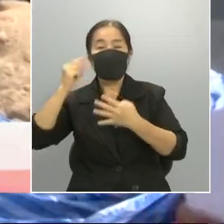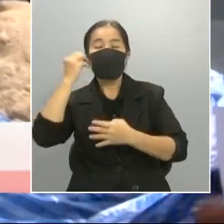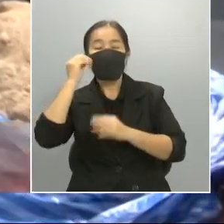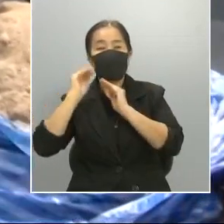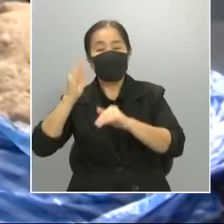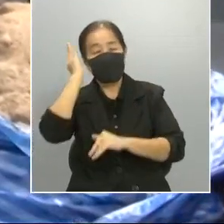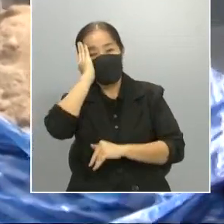see More